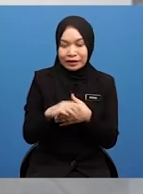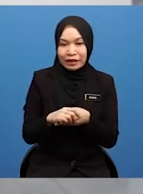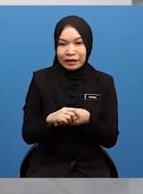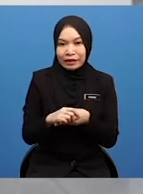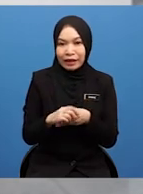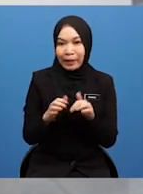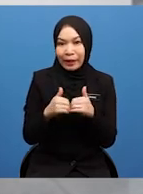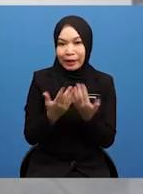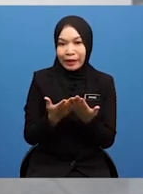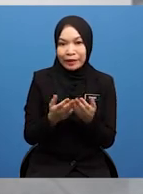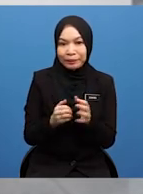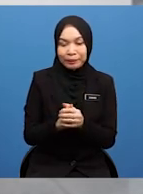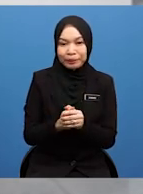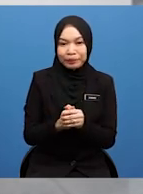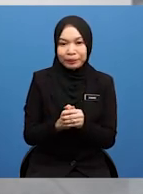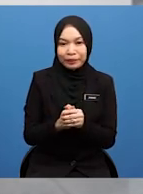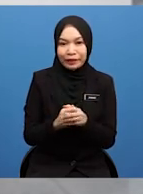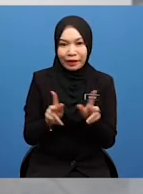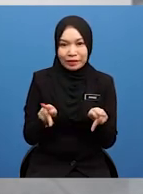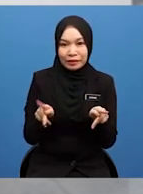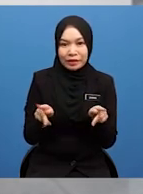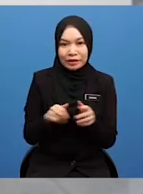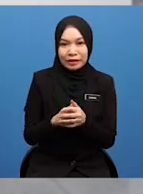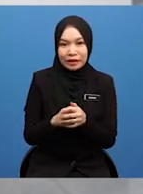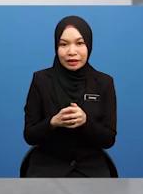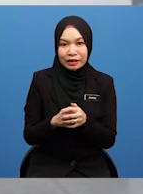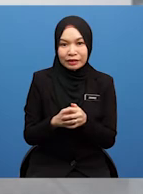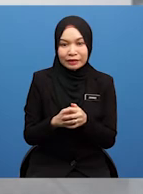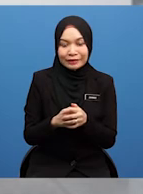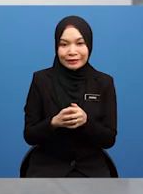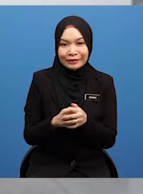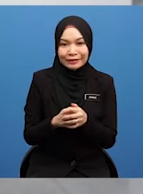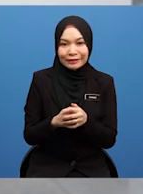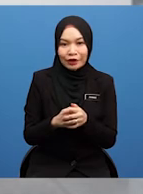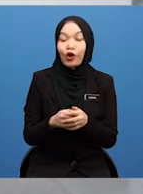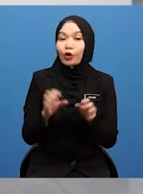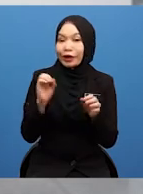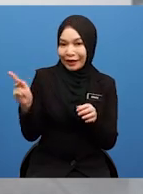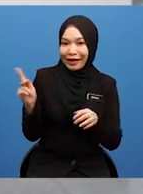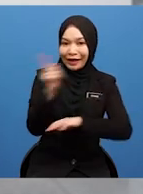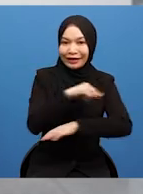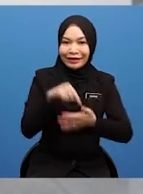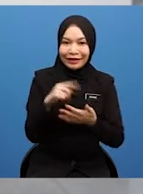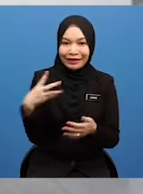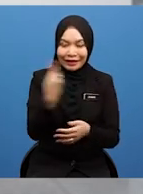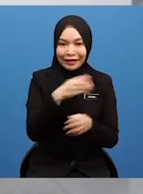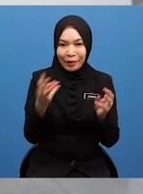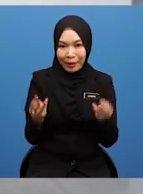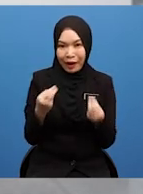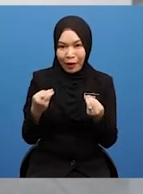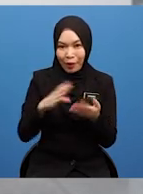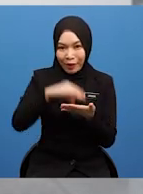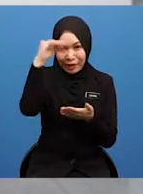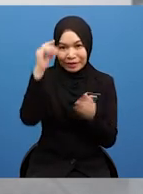diramaikan aja agak terkilir yang jadi dengar betul-betul hari-hari ini kita mempelajari tentang kandungan dan konteks dalam